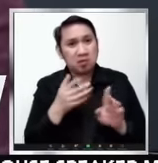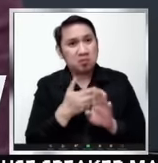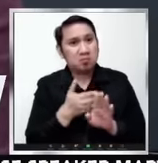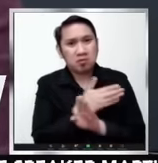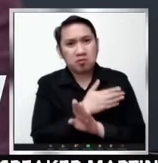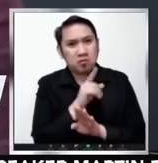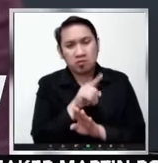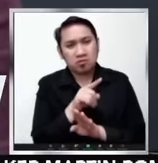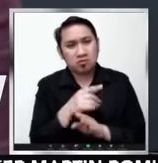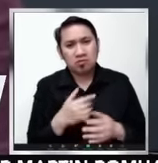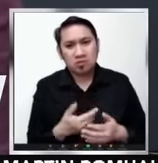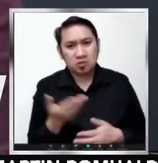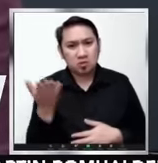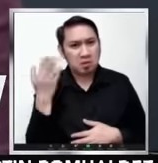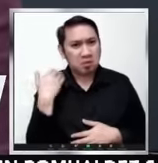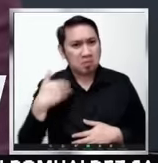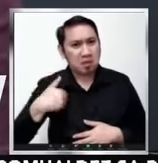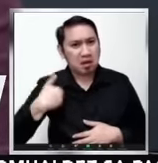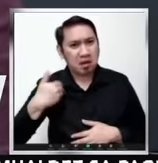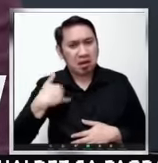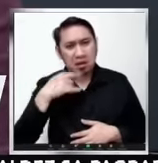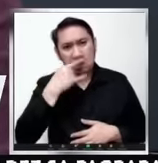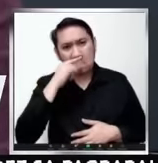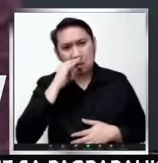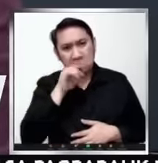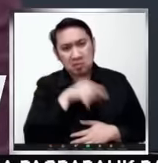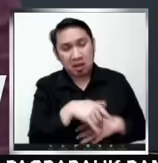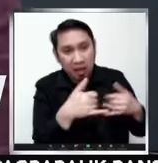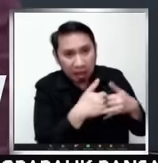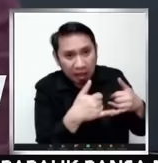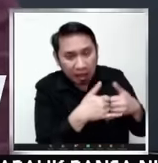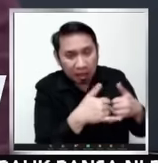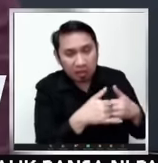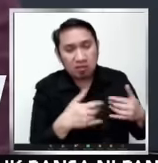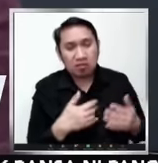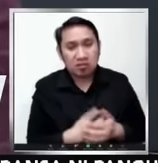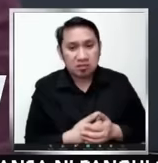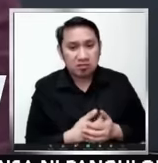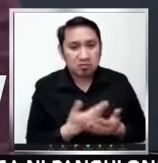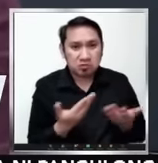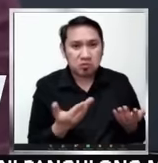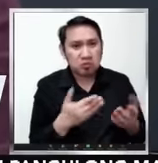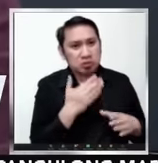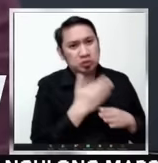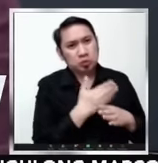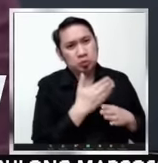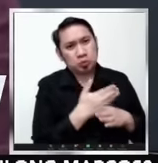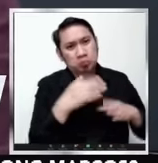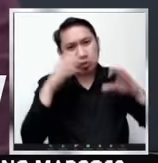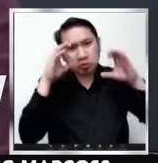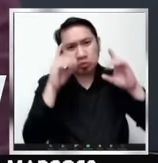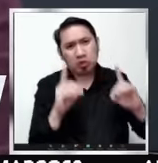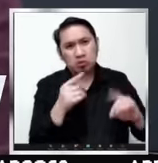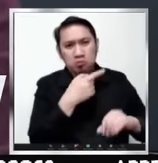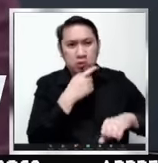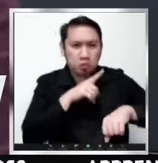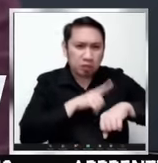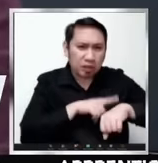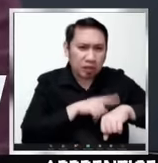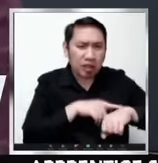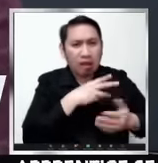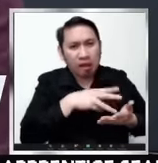child, syempre nakikita nila ang gaming na malaking hindrance when it comes to education. Kasi yung oras na sana i-review